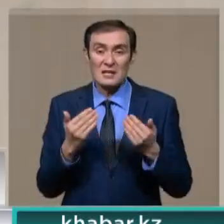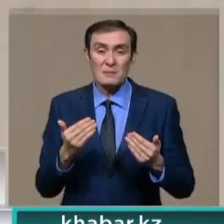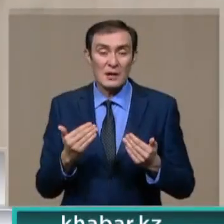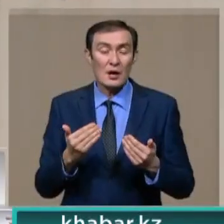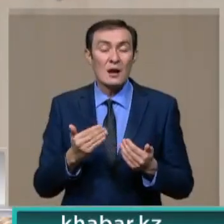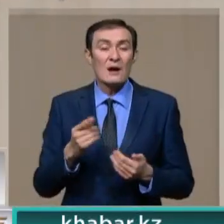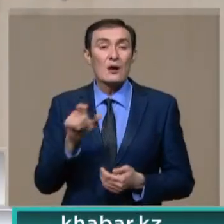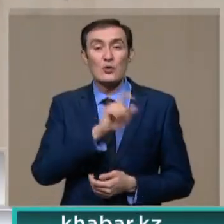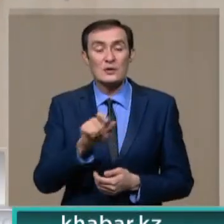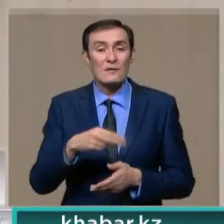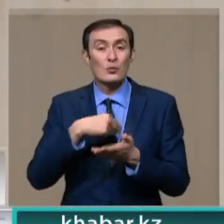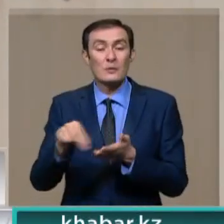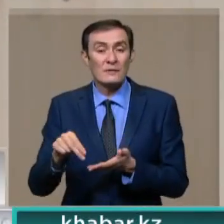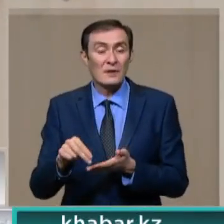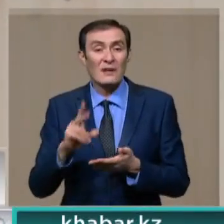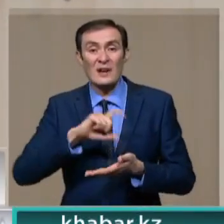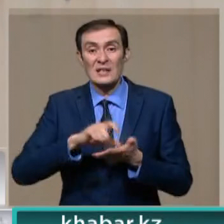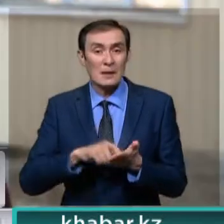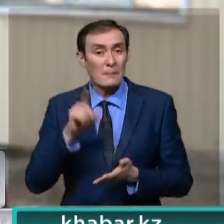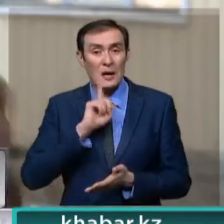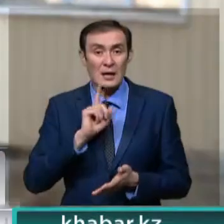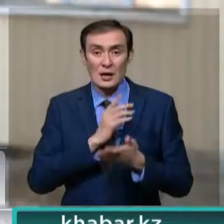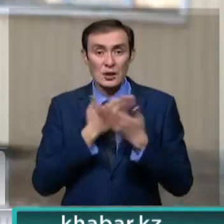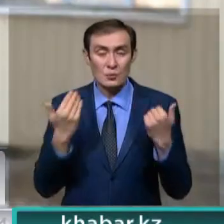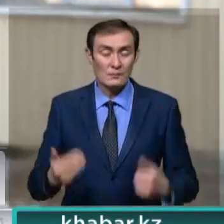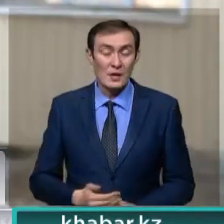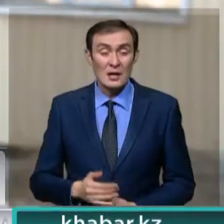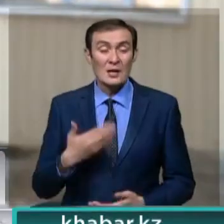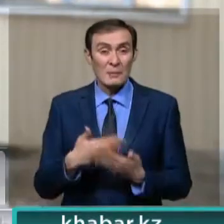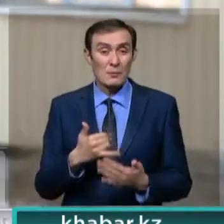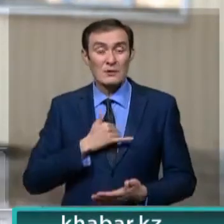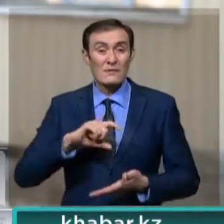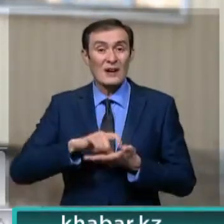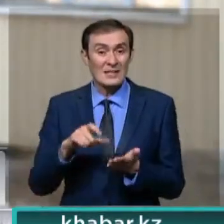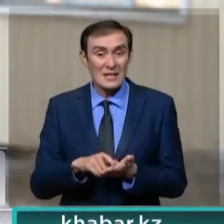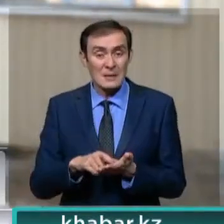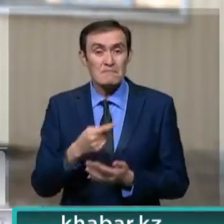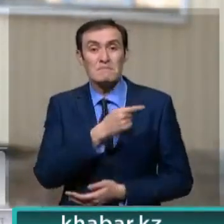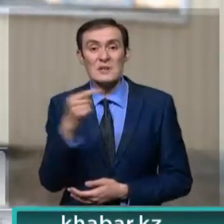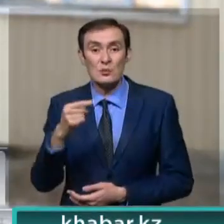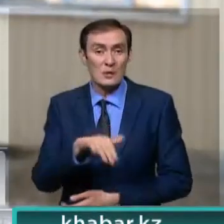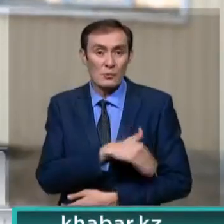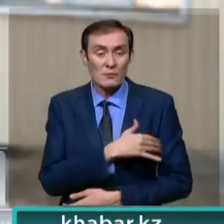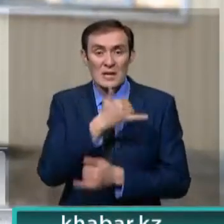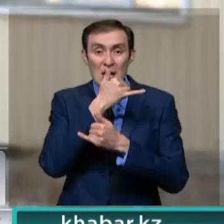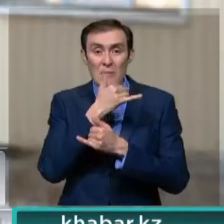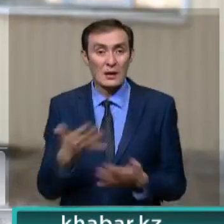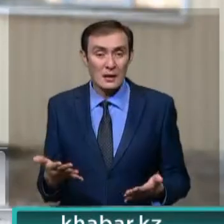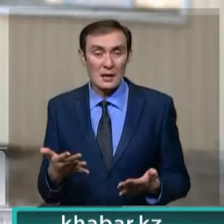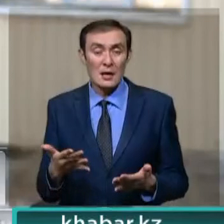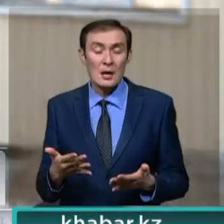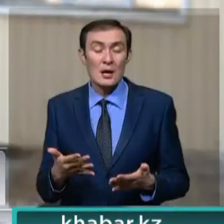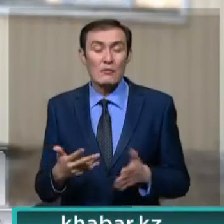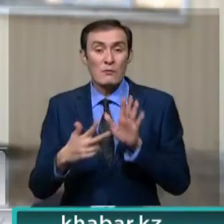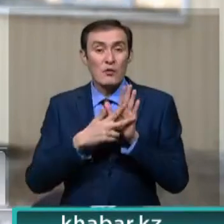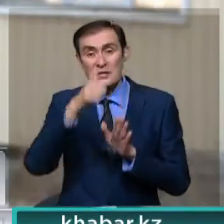владельцы купленных в кредит квартир пока не увидели. И в квартире минусовая температура. Мы не смогли переехать целых